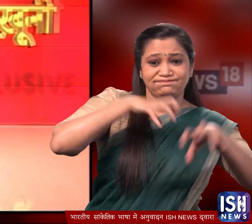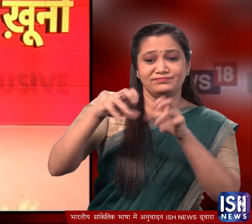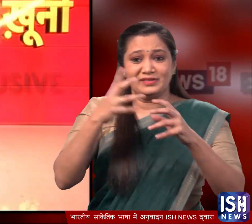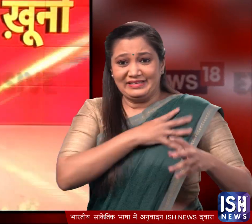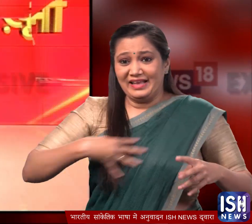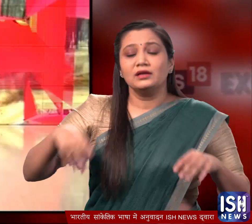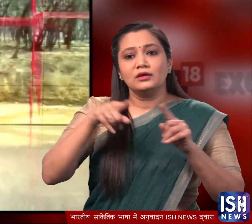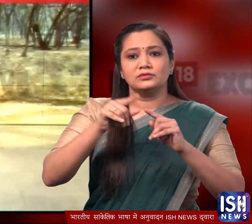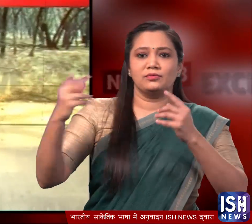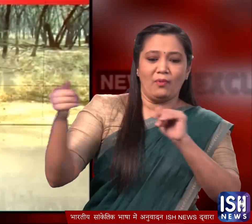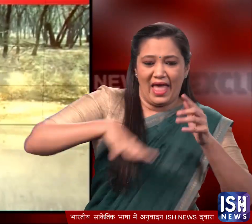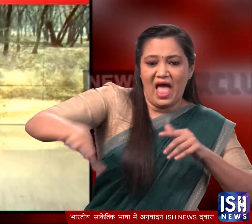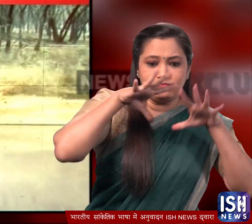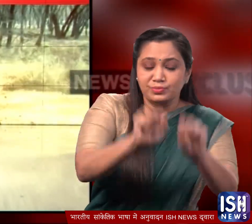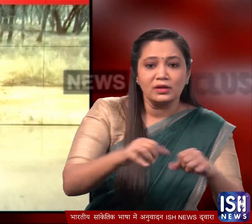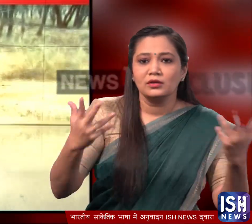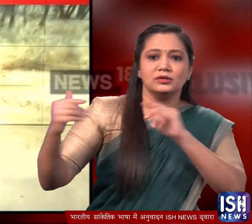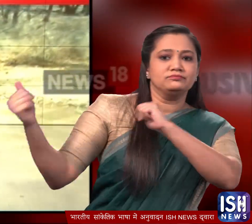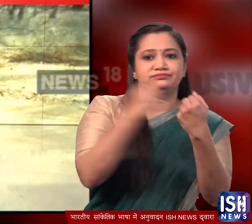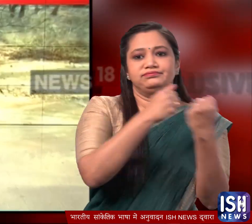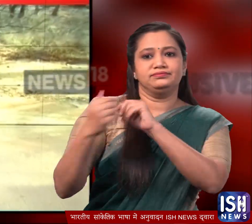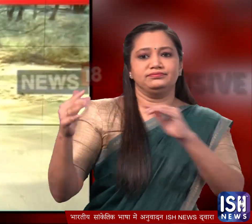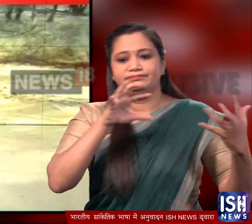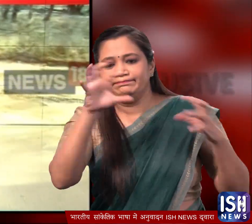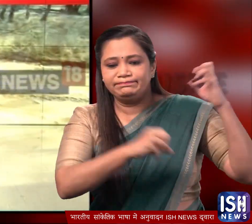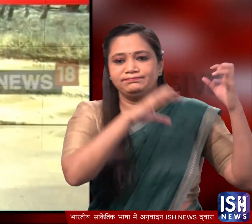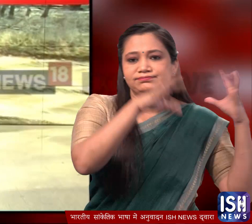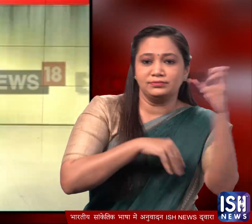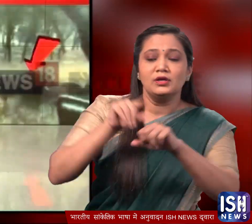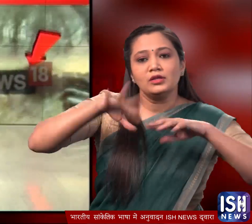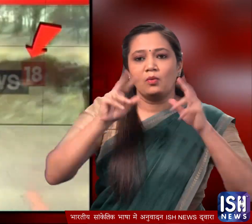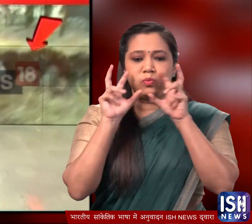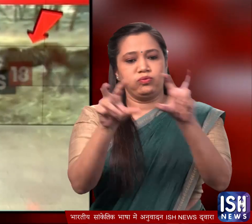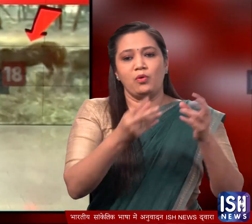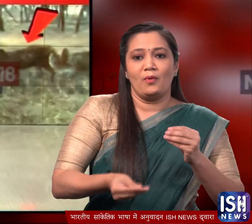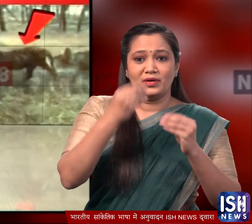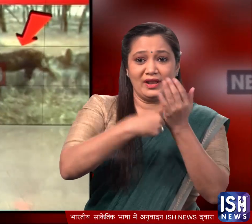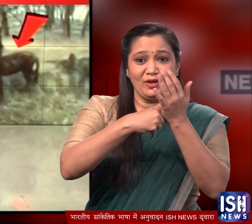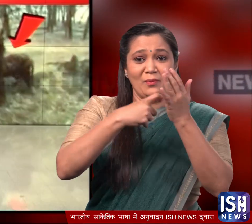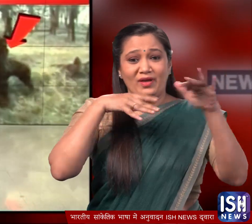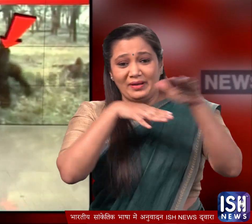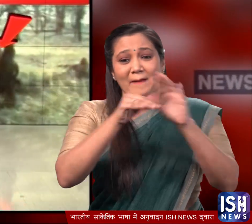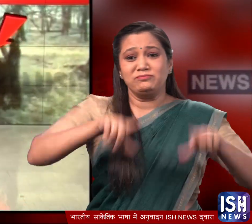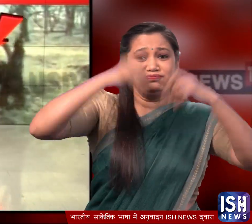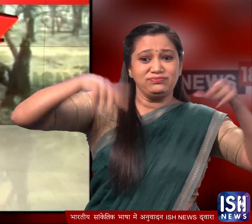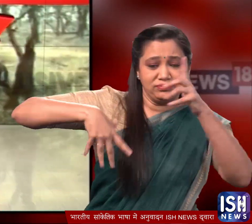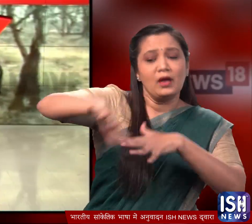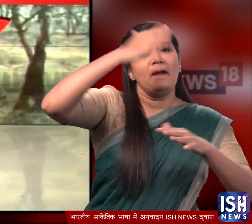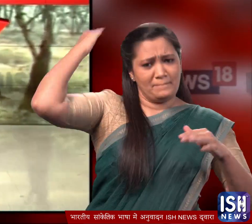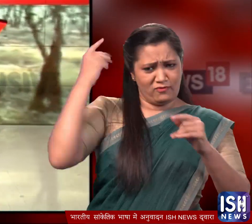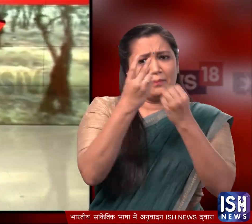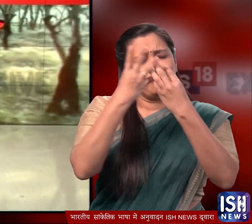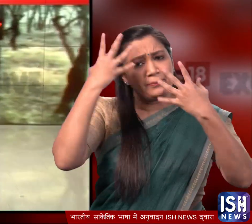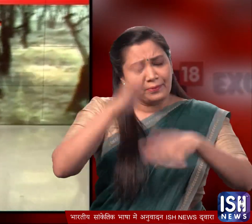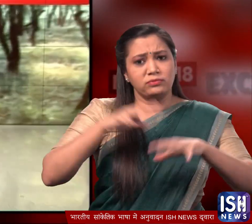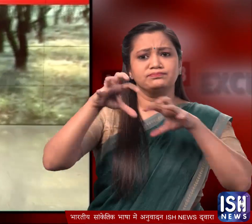2 बाघिन इलाके पर कब्जे के लिए आपस में भिड़ गए। इस घटना के बाद वन विभाग ने उन पर निगरानी बढ़ा दी। रणथंबोर नेशनल पार्क में उनके